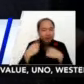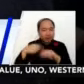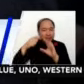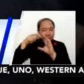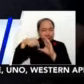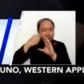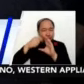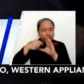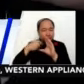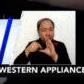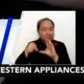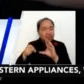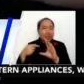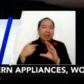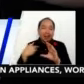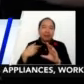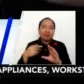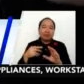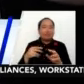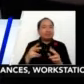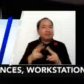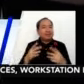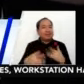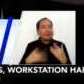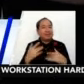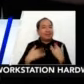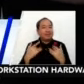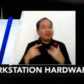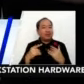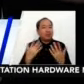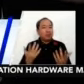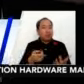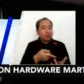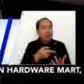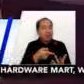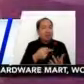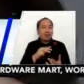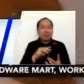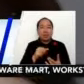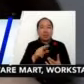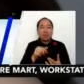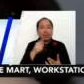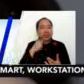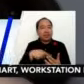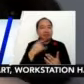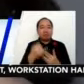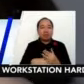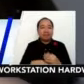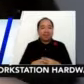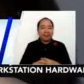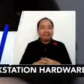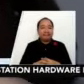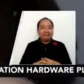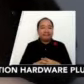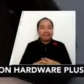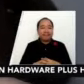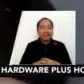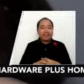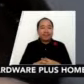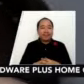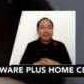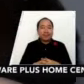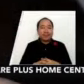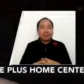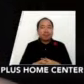katwiran talagang ma-excite ang Kapuso Primetime Queen sa project na ito. Parang ang dami kong na-experience